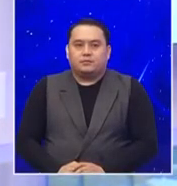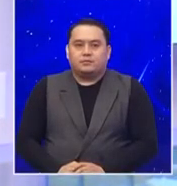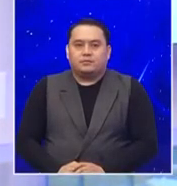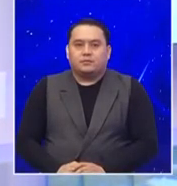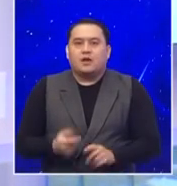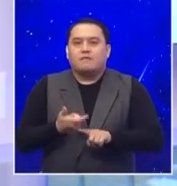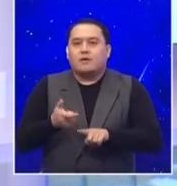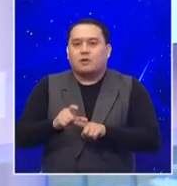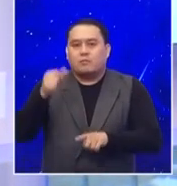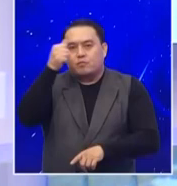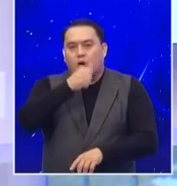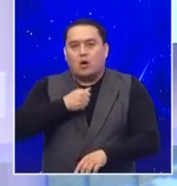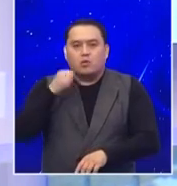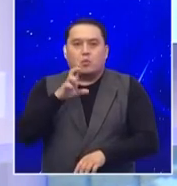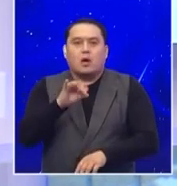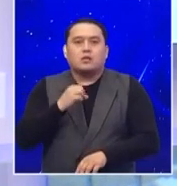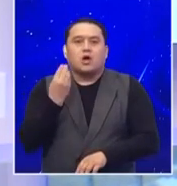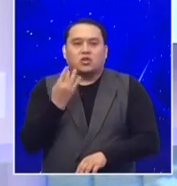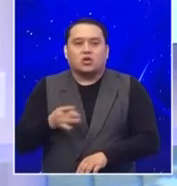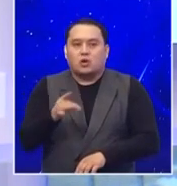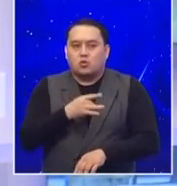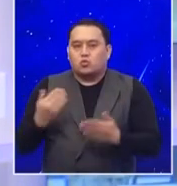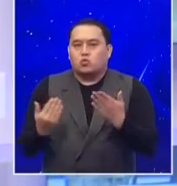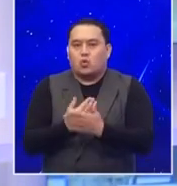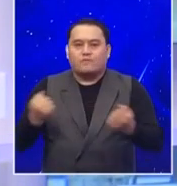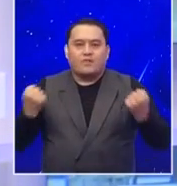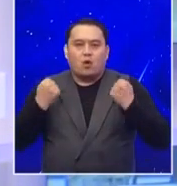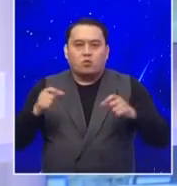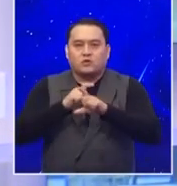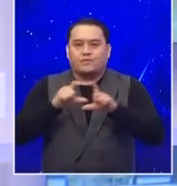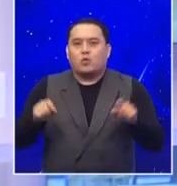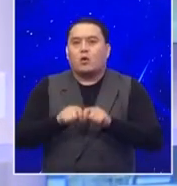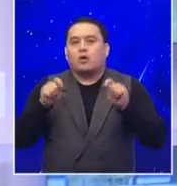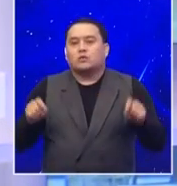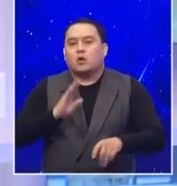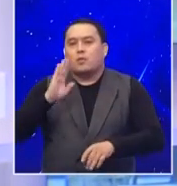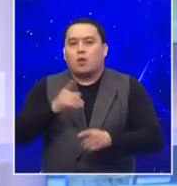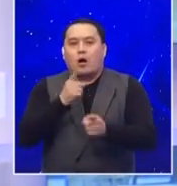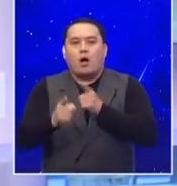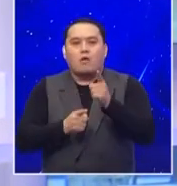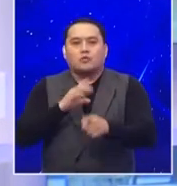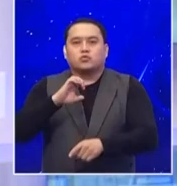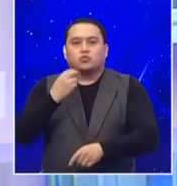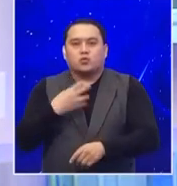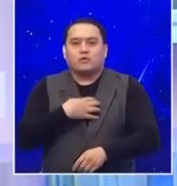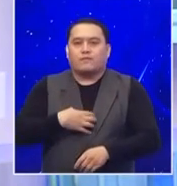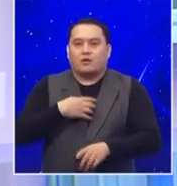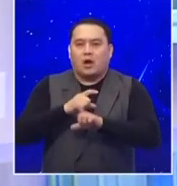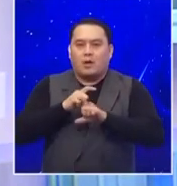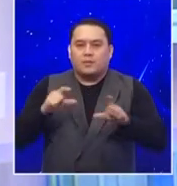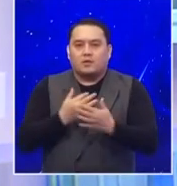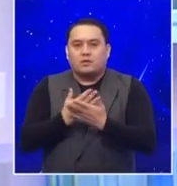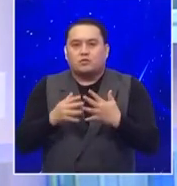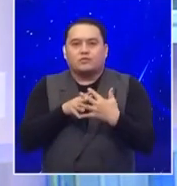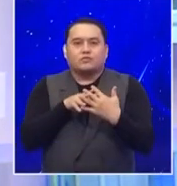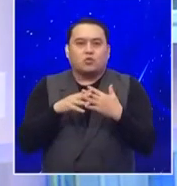Уже в этом году жители Балхашского района смогут посещать новый физкультурно-оздоровительный комплекс. Обновлены ряд социально значимых объектов в